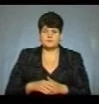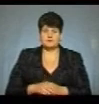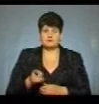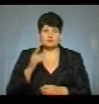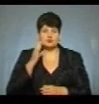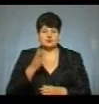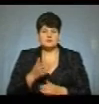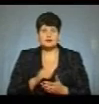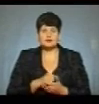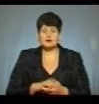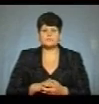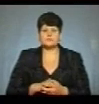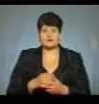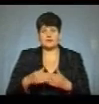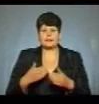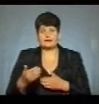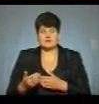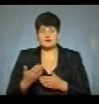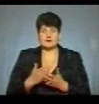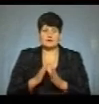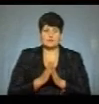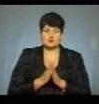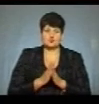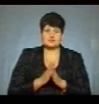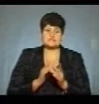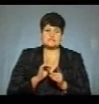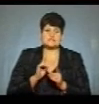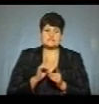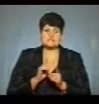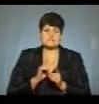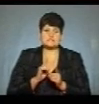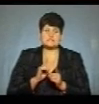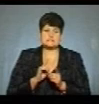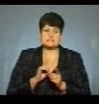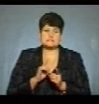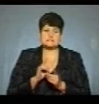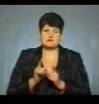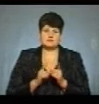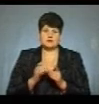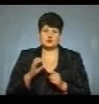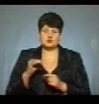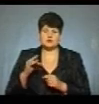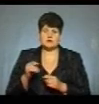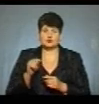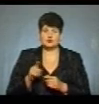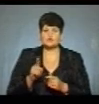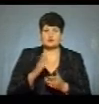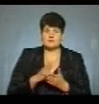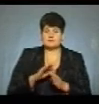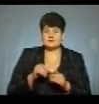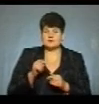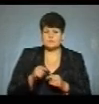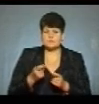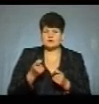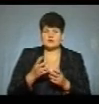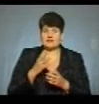почули. Власне, рухаємося далі. Я зараз прошу замінити наступний сюжет на той, що має йти після нього, тому що ми